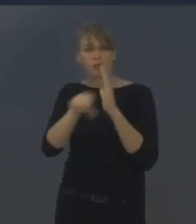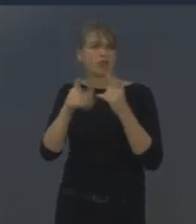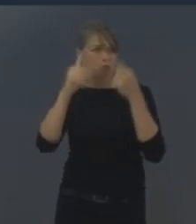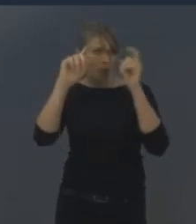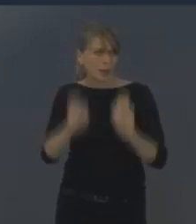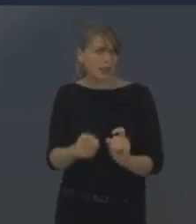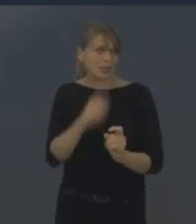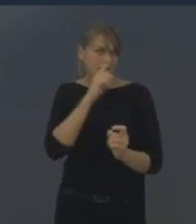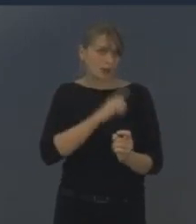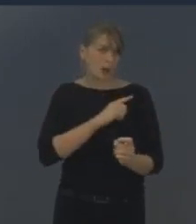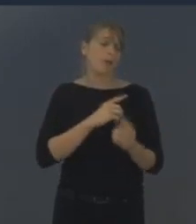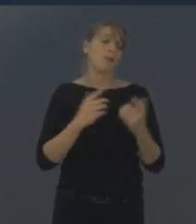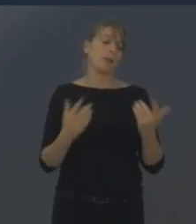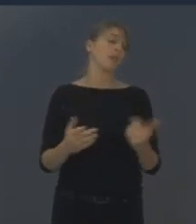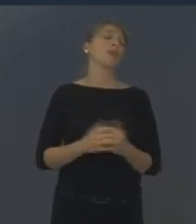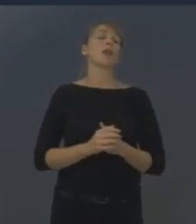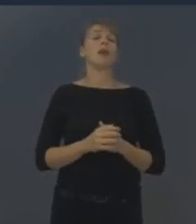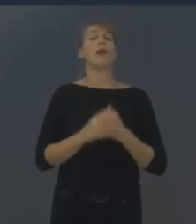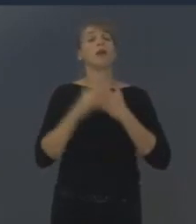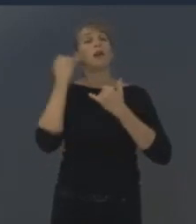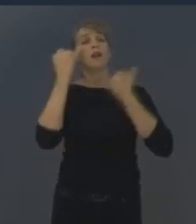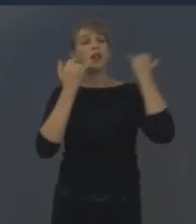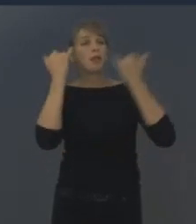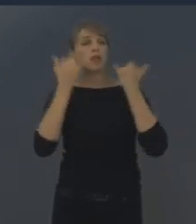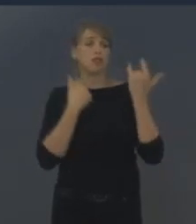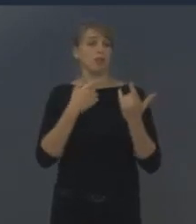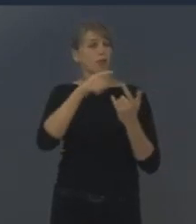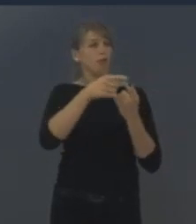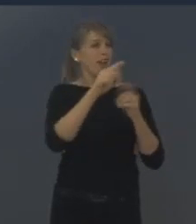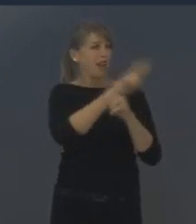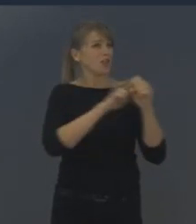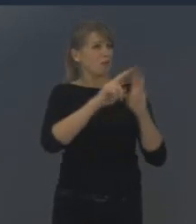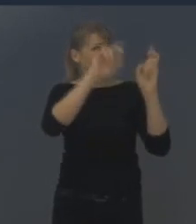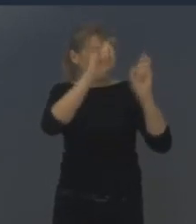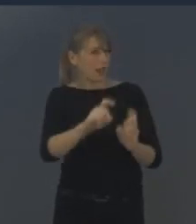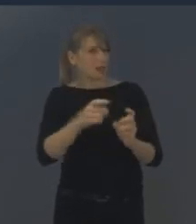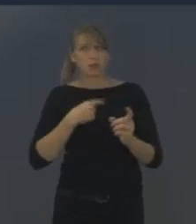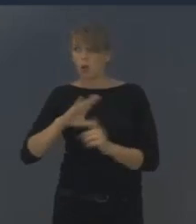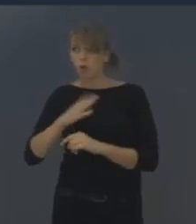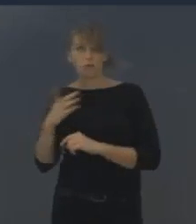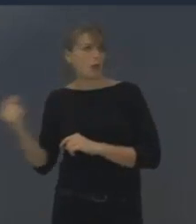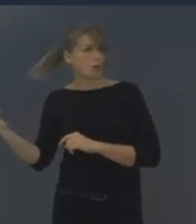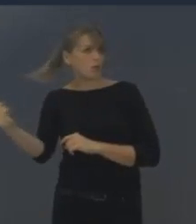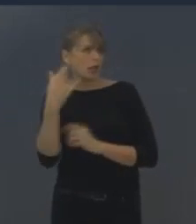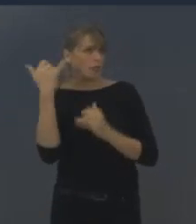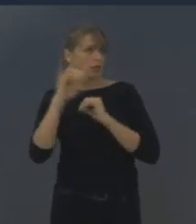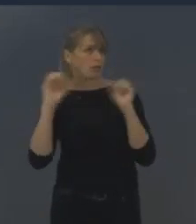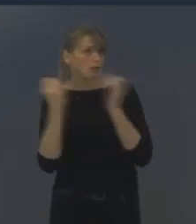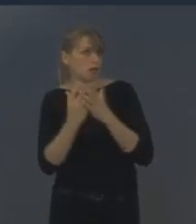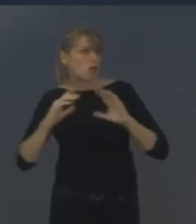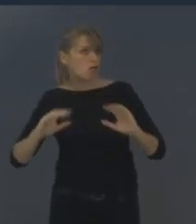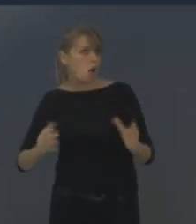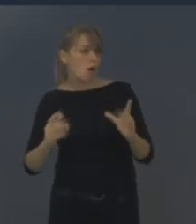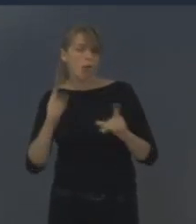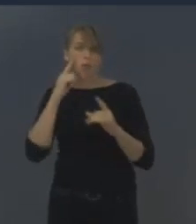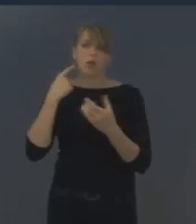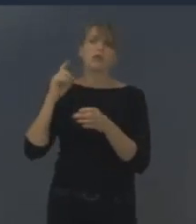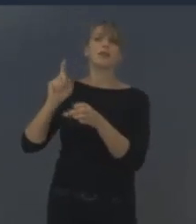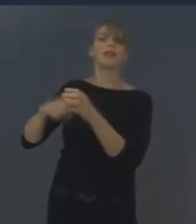autour de la table la réaction des autres partenaires, puisque la région n'est pas le seul membre de ces syndicats mixtes. Aux